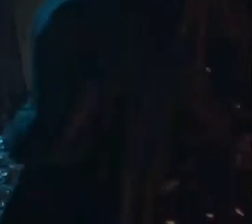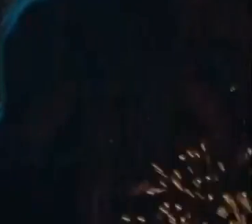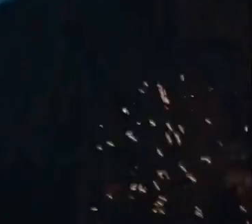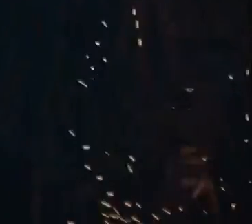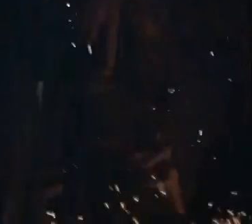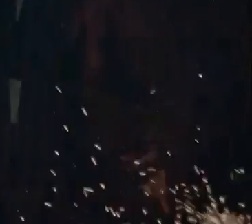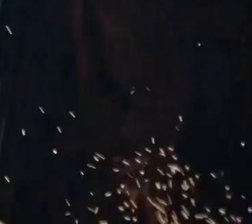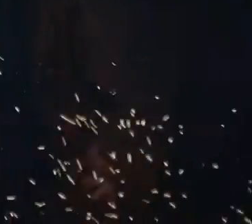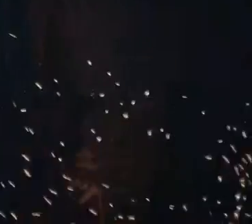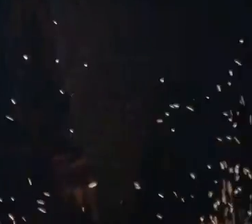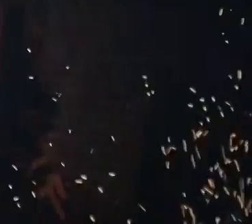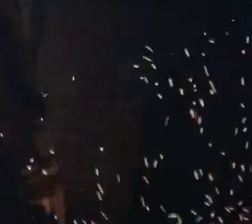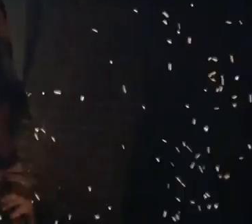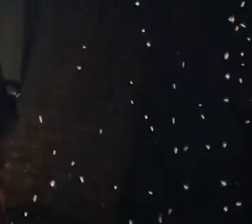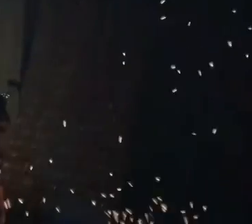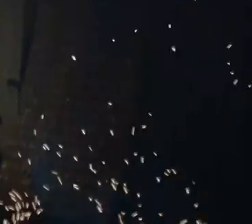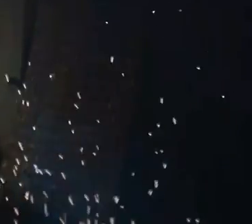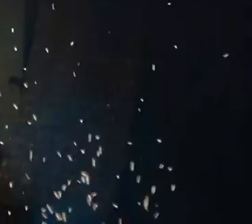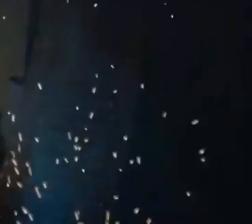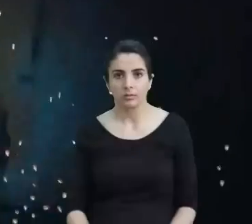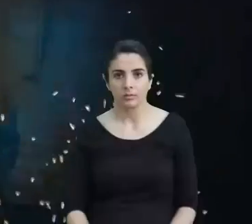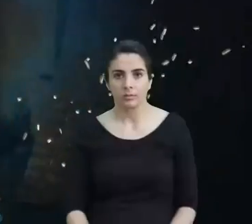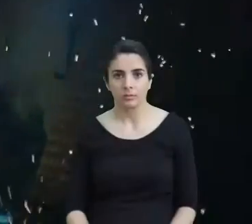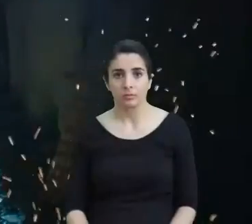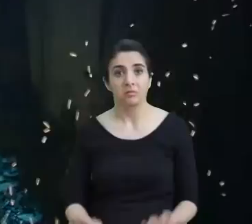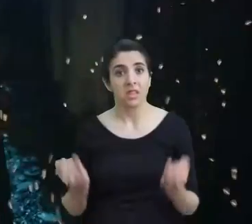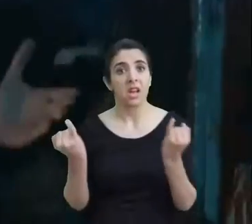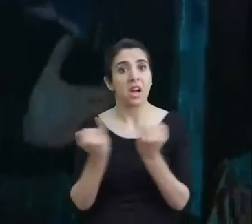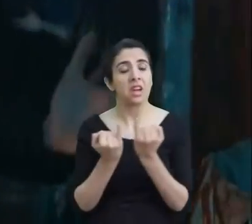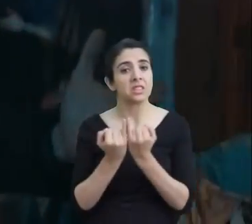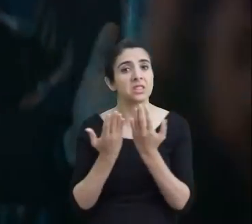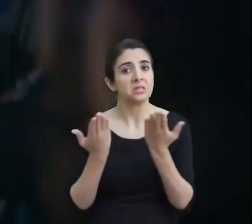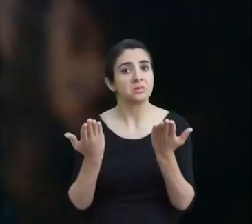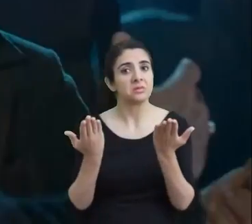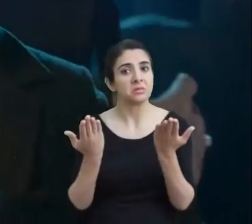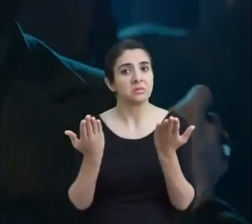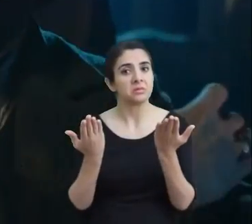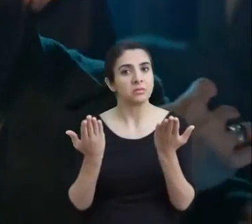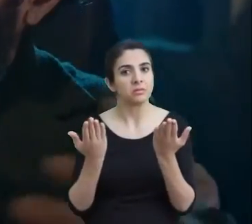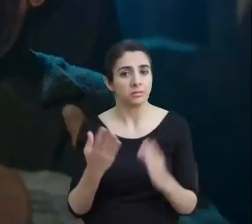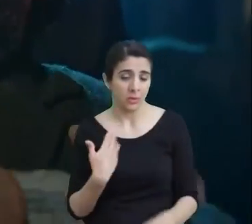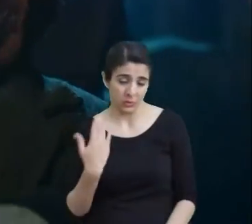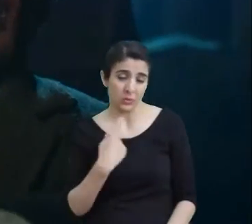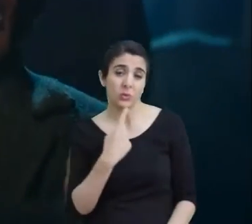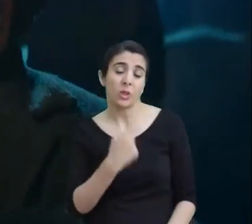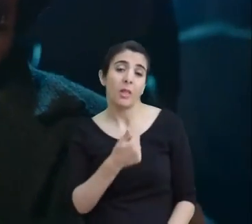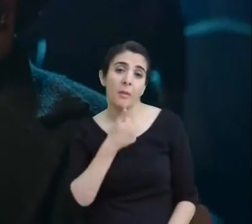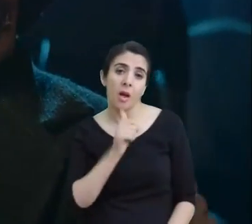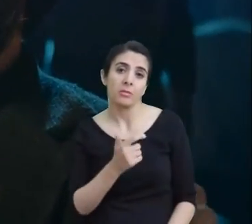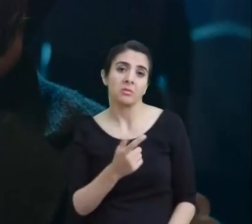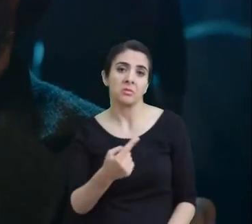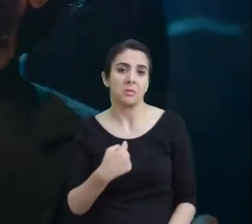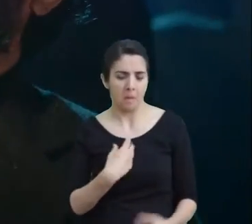yanan ateşin başında Sansar ve Kaytan Bıyık. Kardeşim benim be. Söylemiştim abi